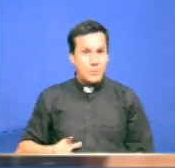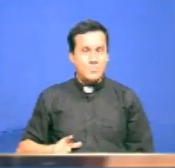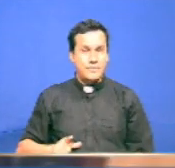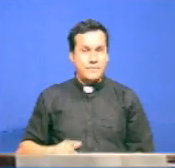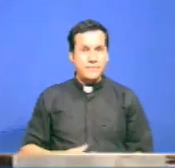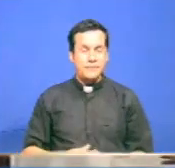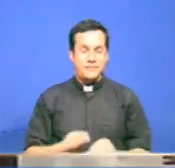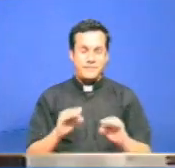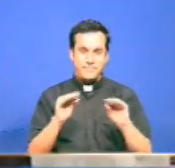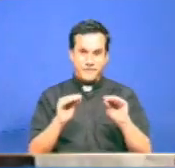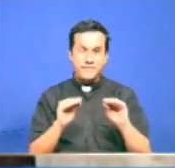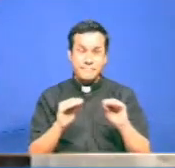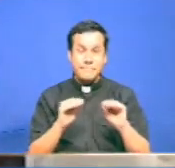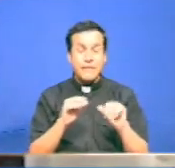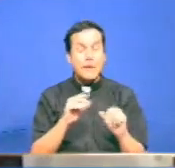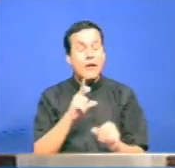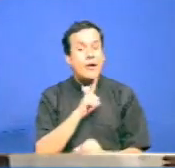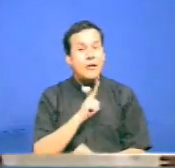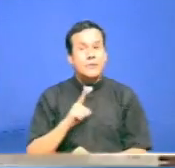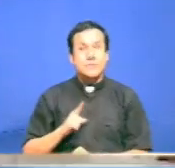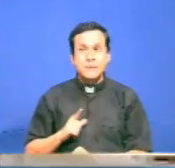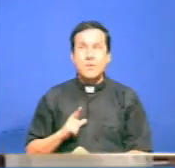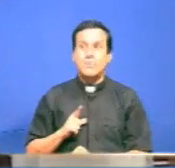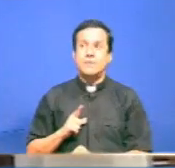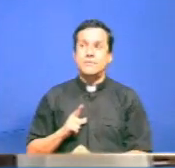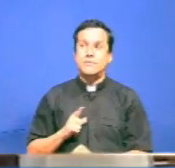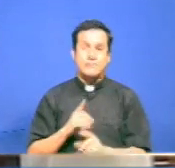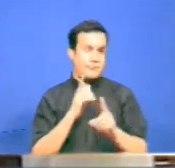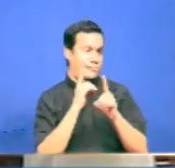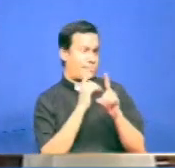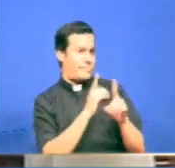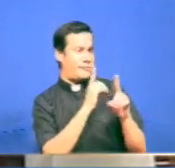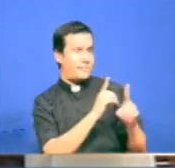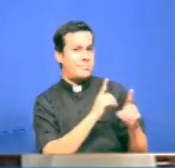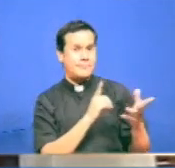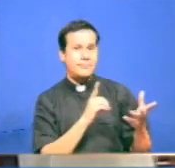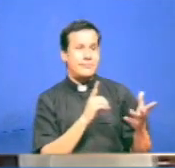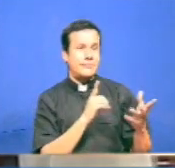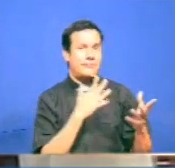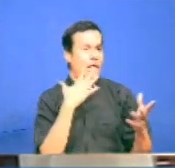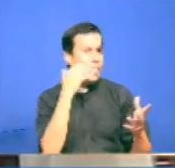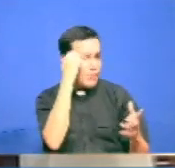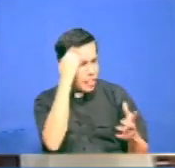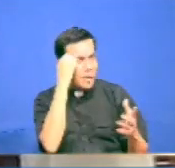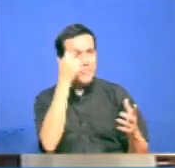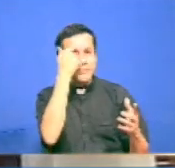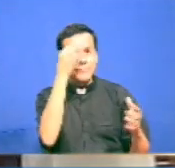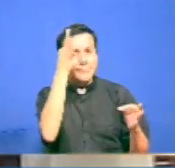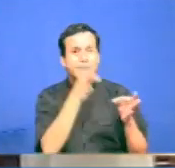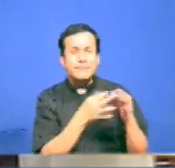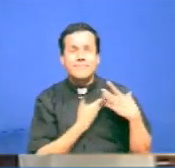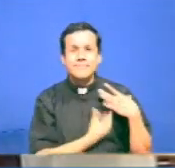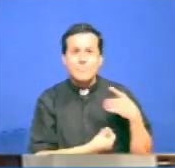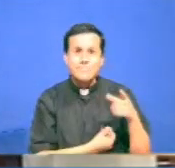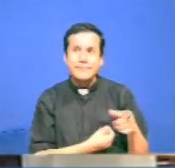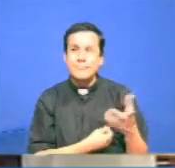Hey Bwana Yesu, wafuasi wako walishawishiwa sana kuacha kuamini baada ya tukio la Ijumaa